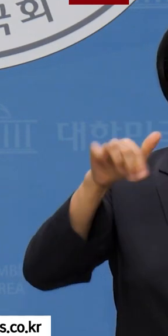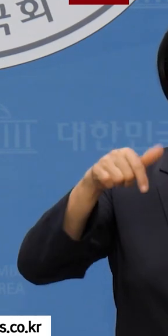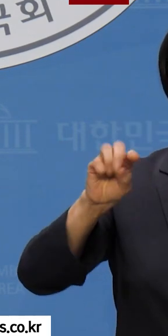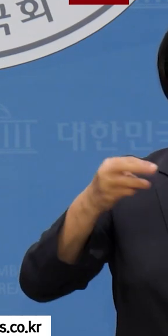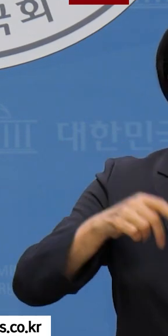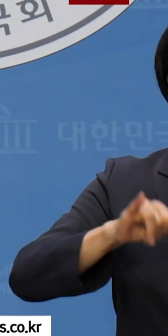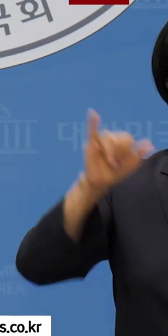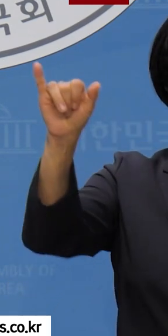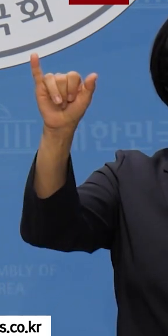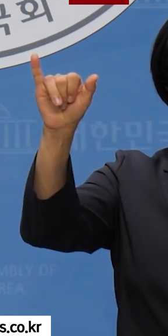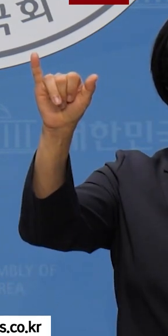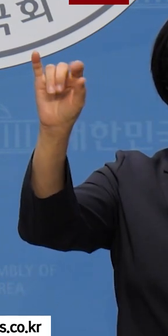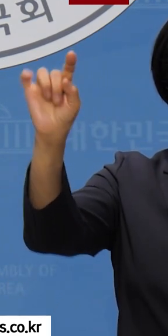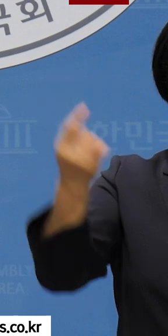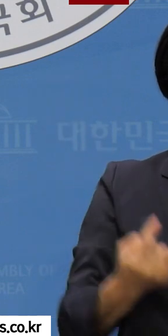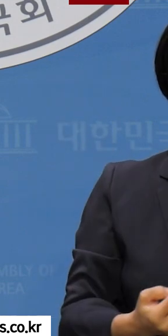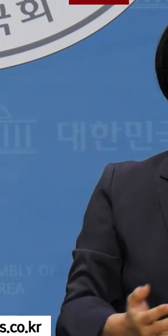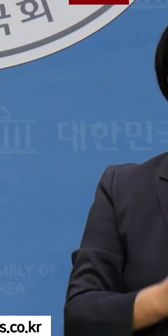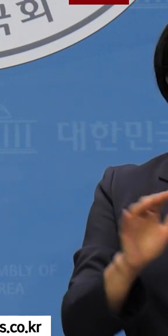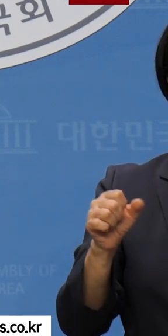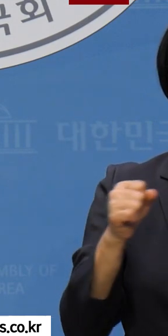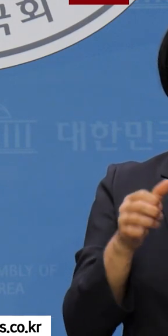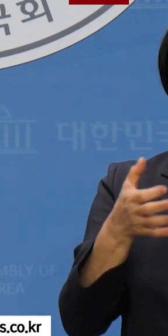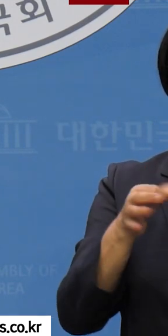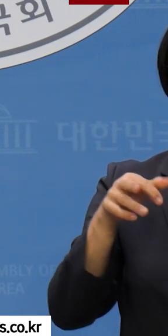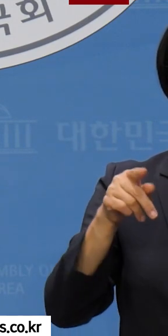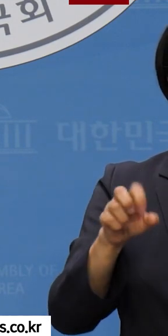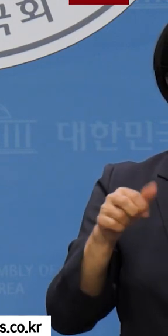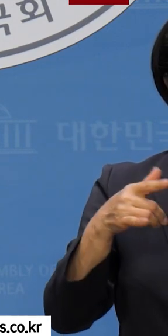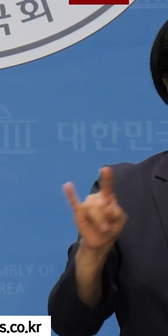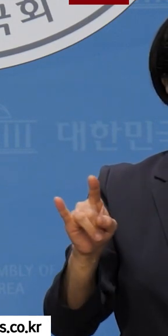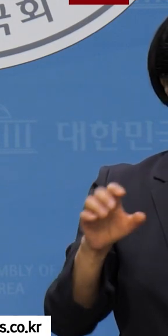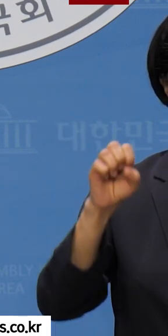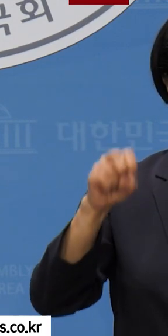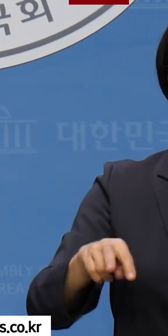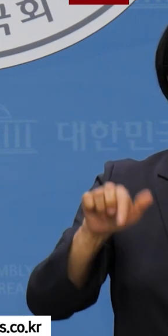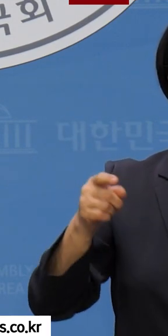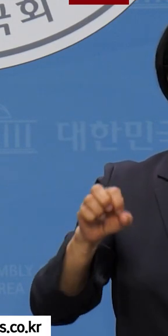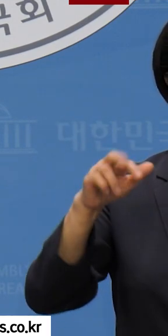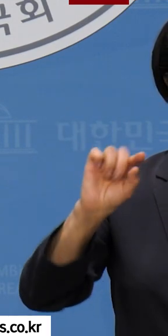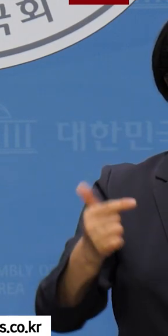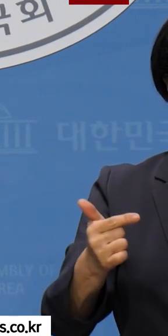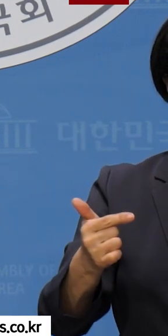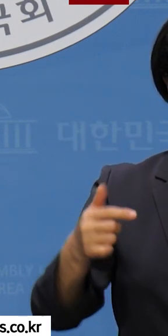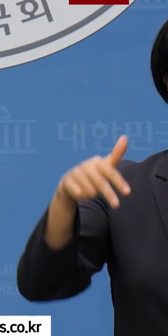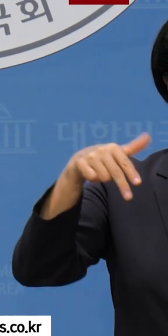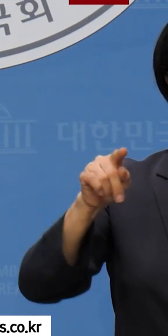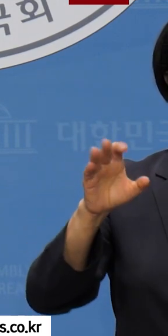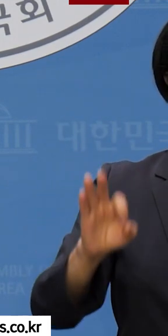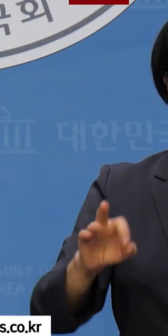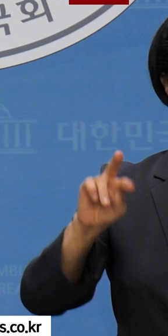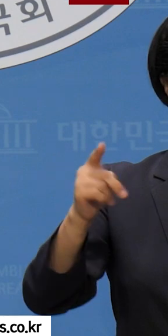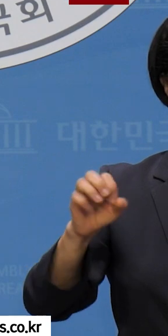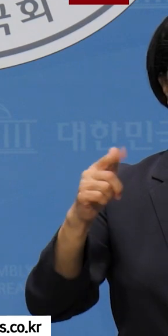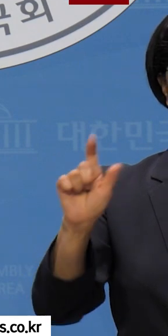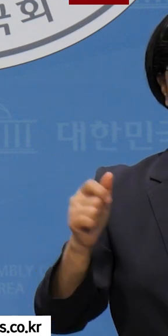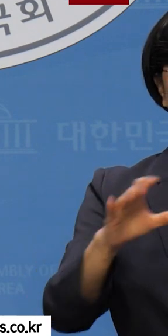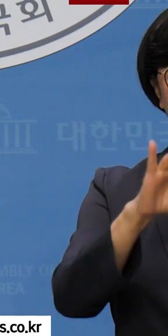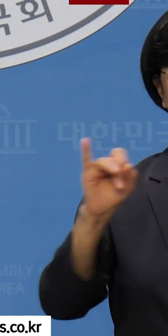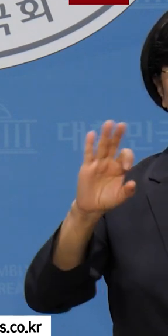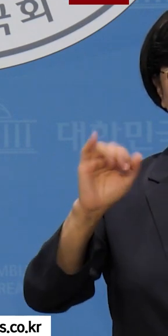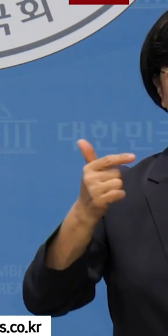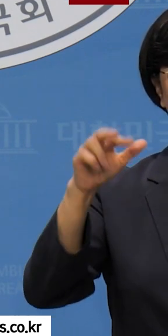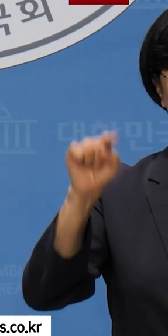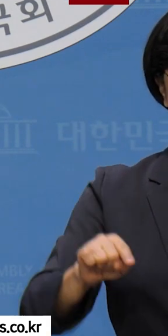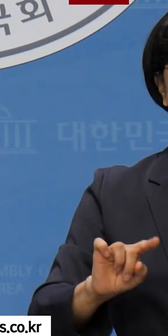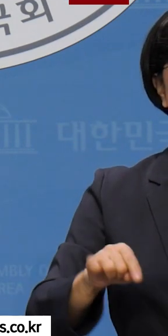방문합니다. 방문단으로 국민의힘 김정재, 유경준, 정동만 의원, 정의당 이은주 의원이